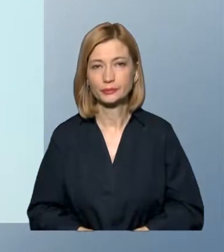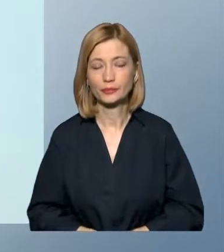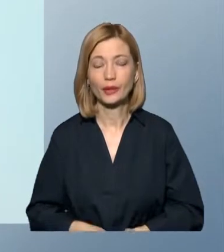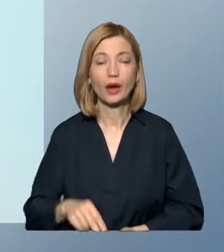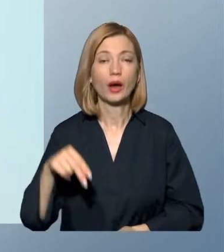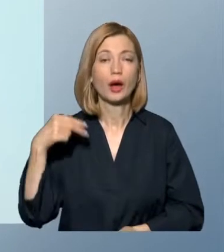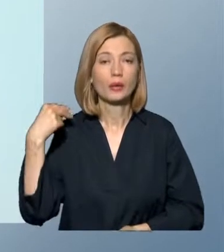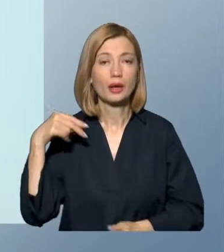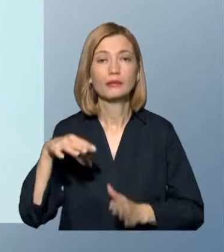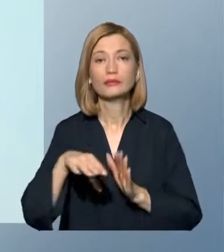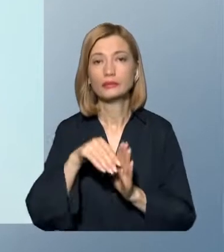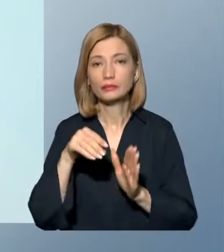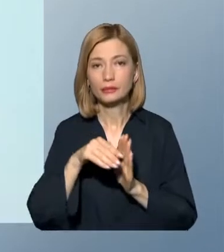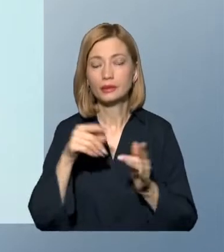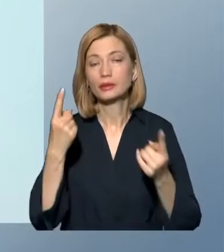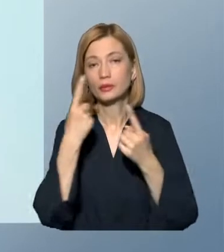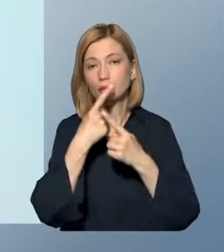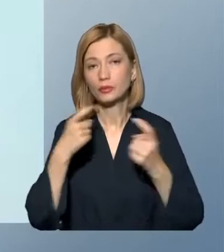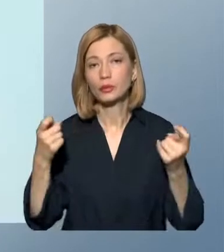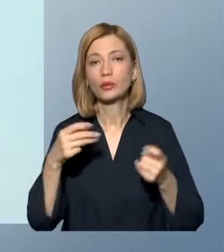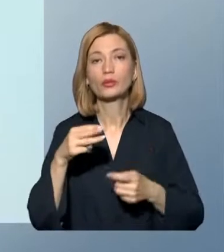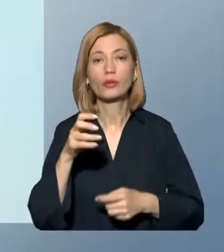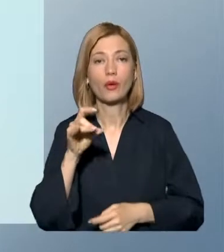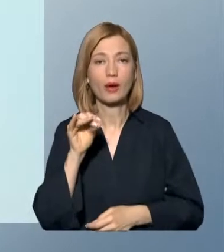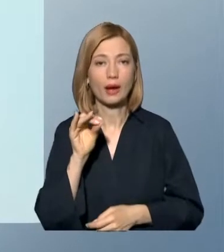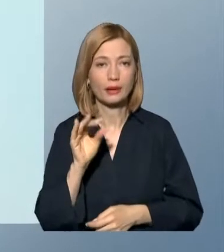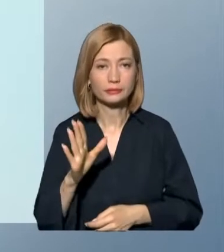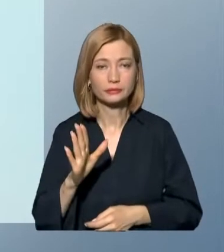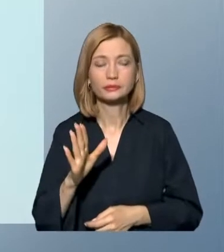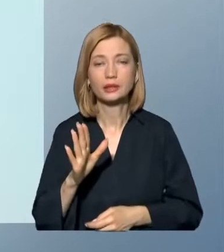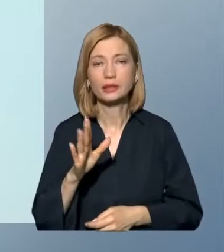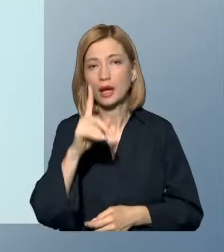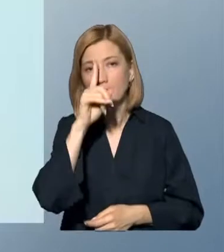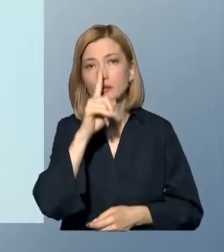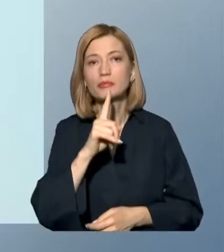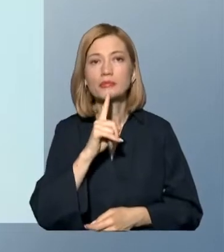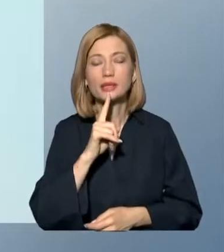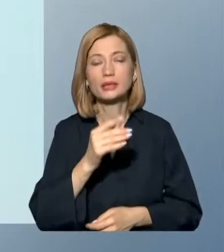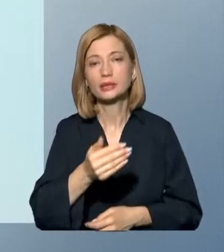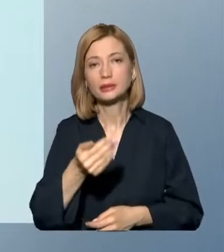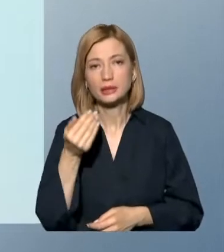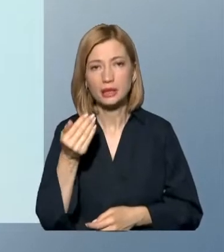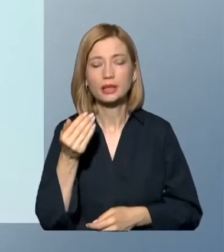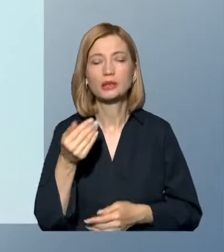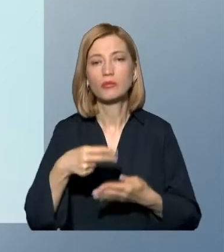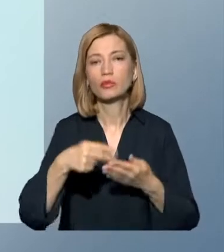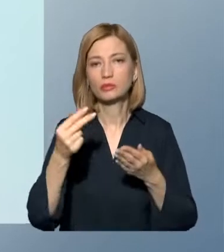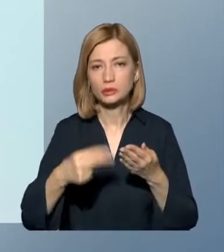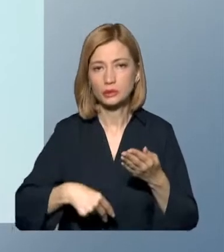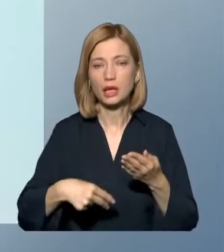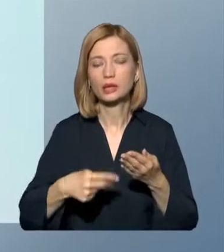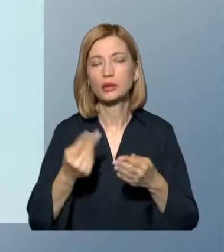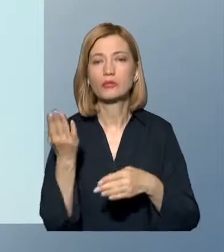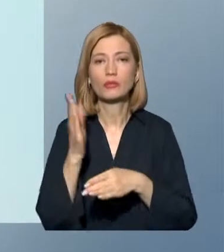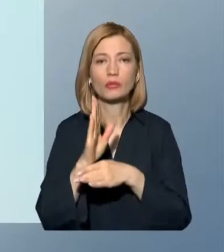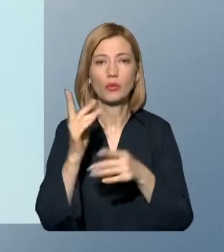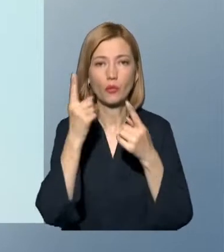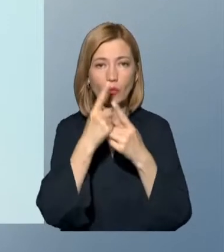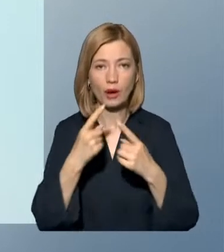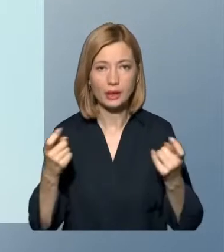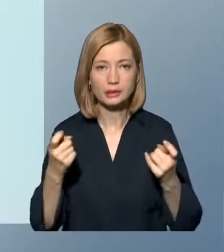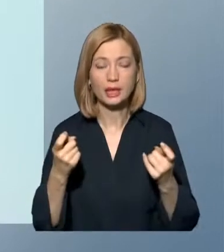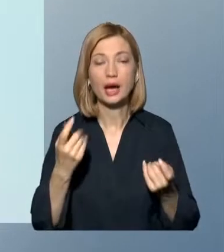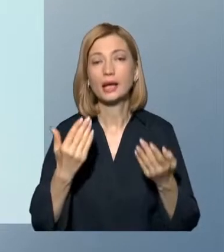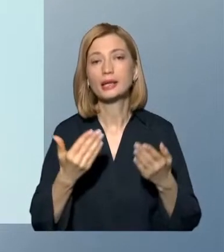Президентские выборы были анонсированы Касым-Жомартом Токаевым практически за месяц до подписания соответствующего указа, тогда как ранее